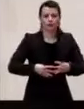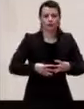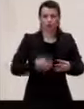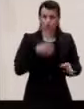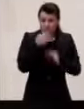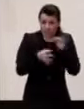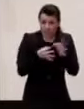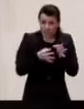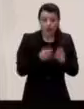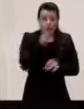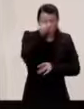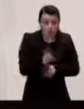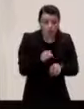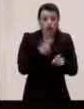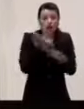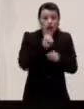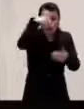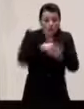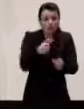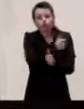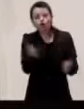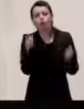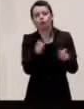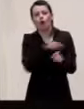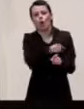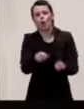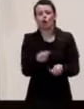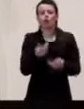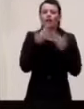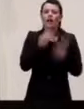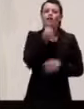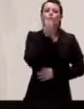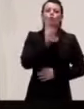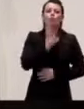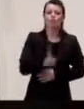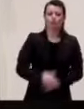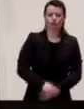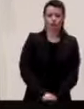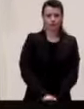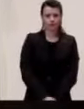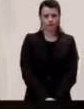Quindi personale dedicato. Grazie, buon pomeriggio.